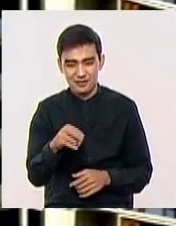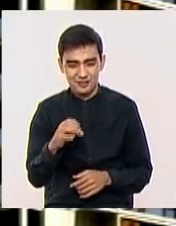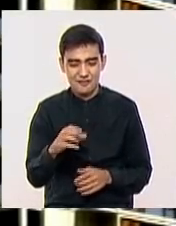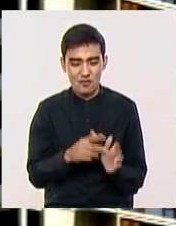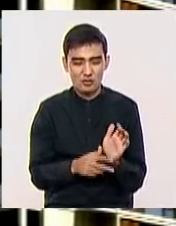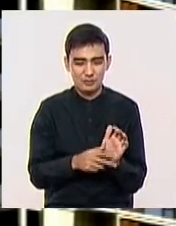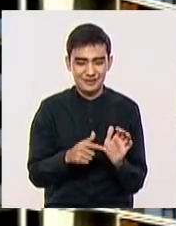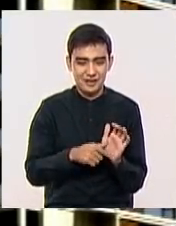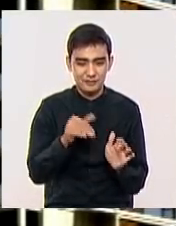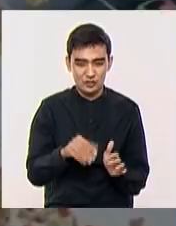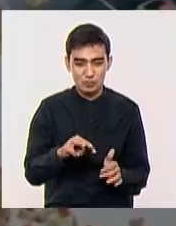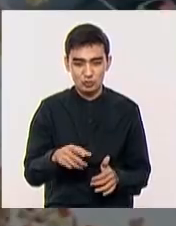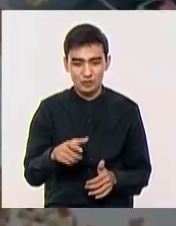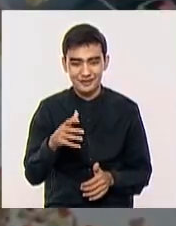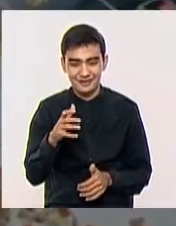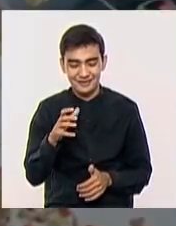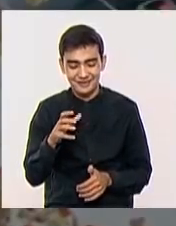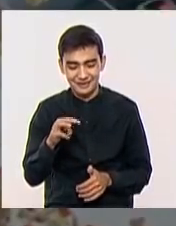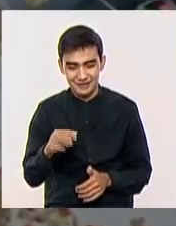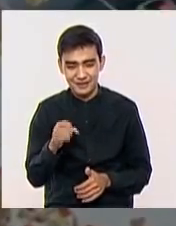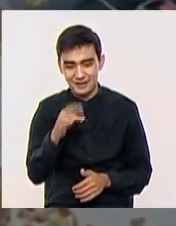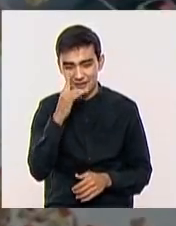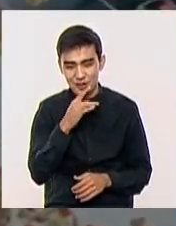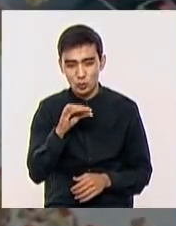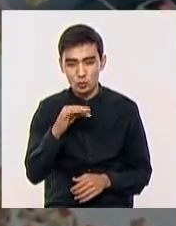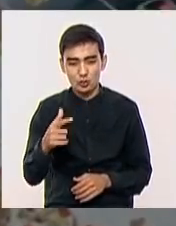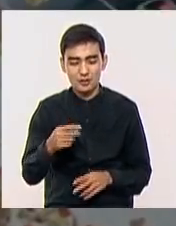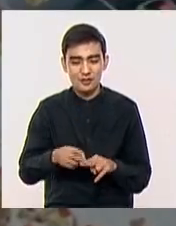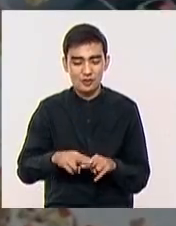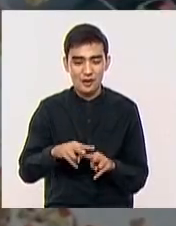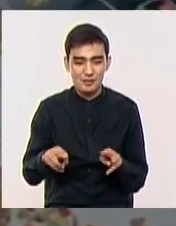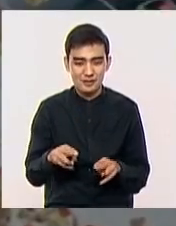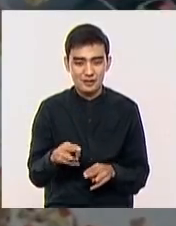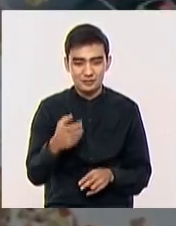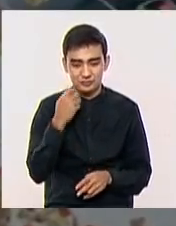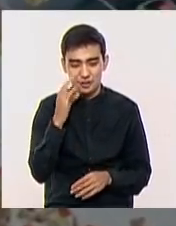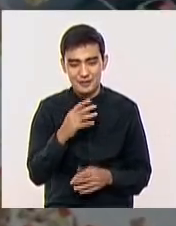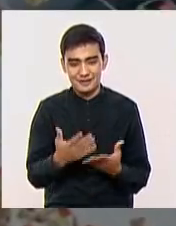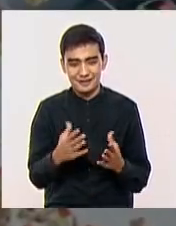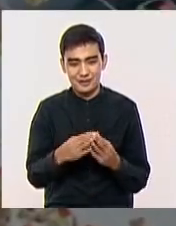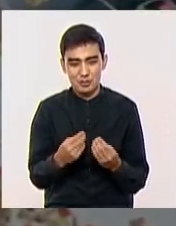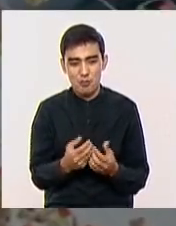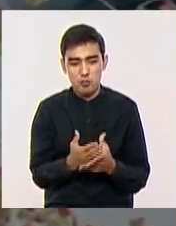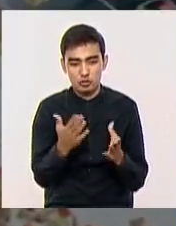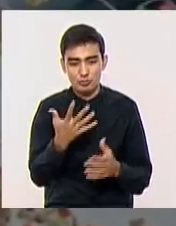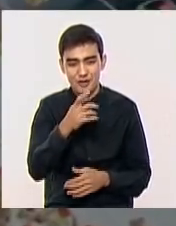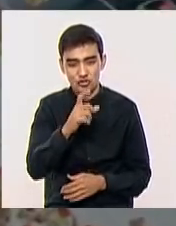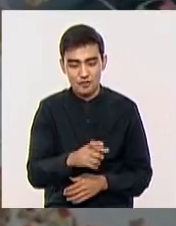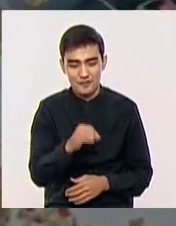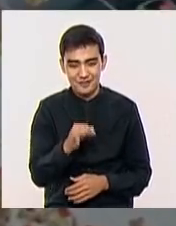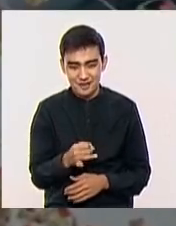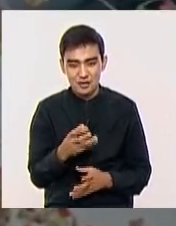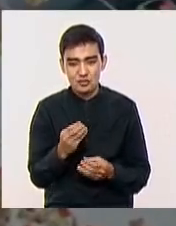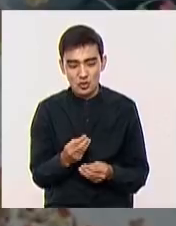87,5 тысячи тенге, а вот казахстанцам с юга такая сумма положена, если семья больше 5 человек и